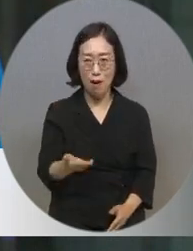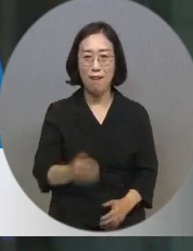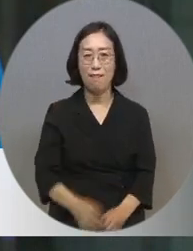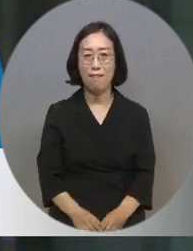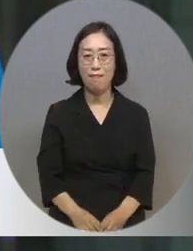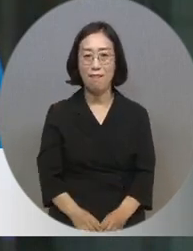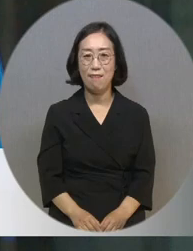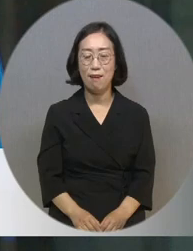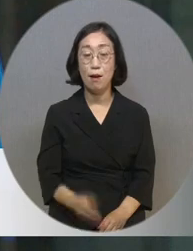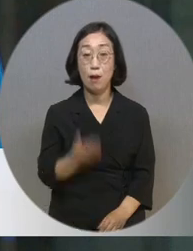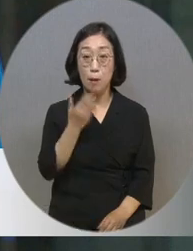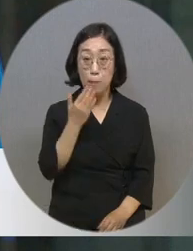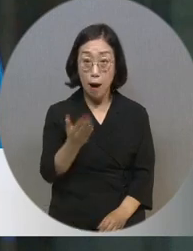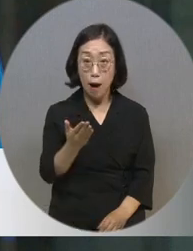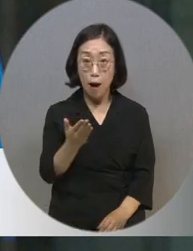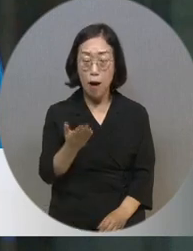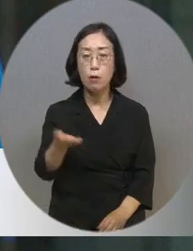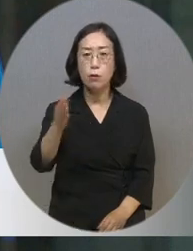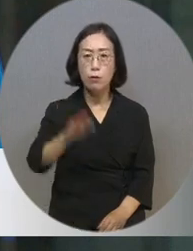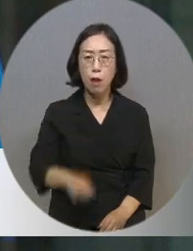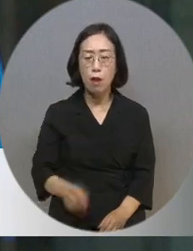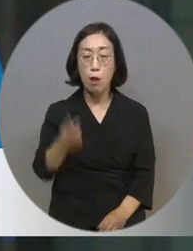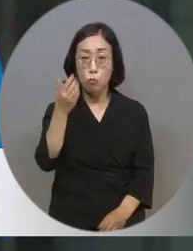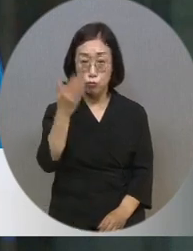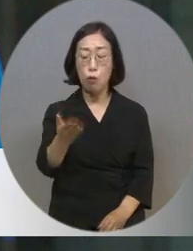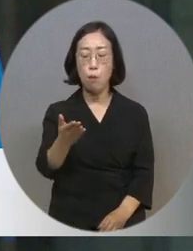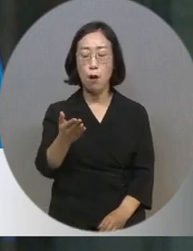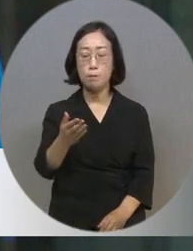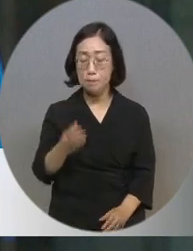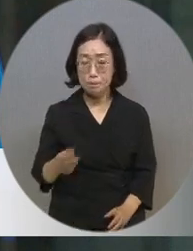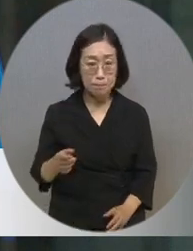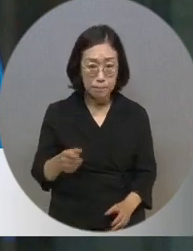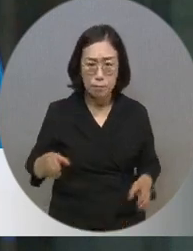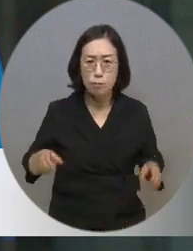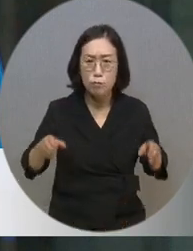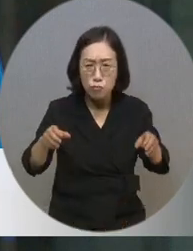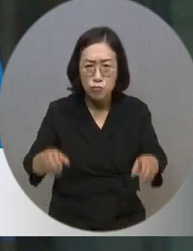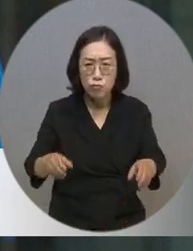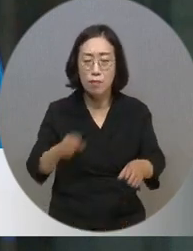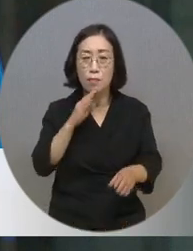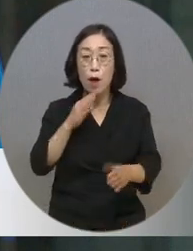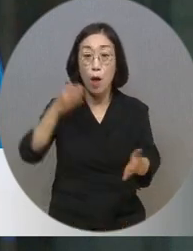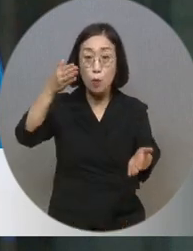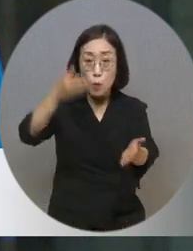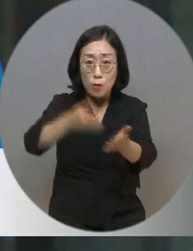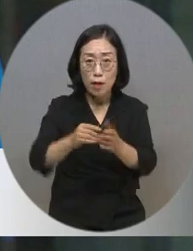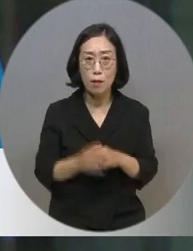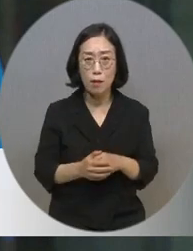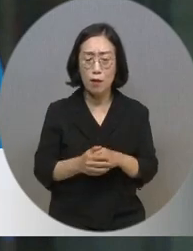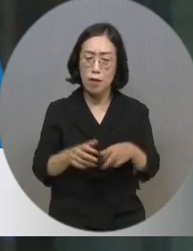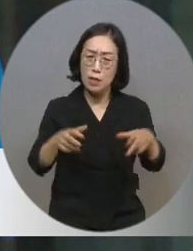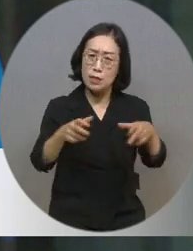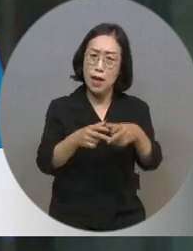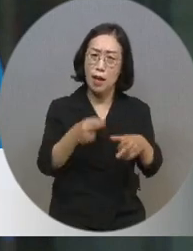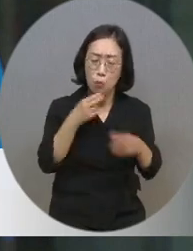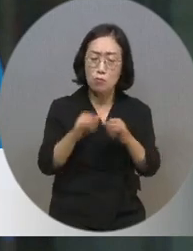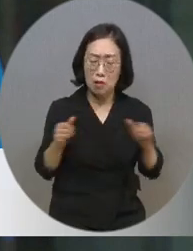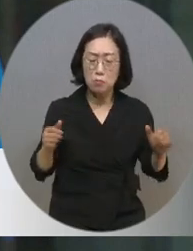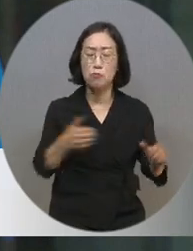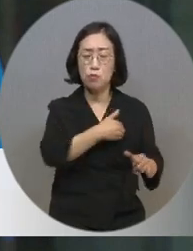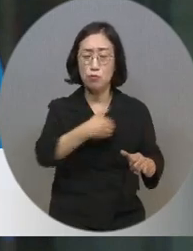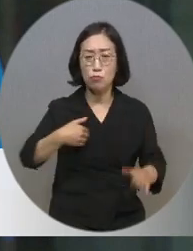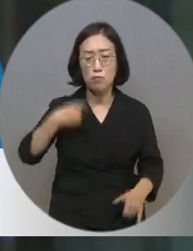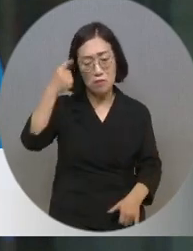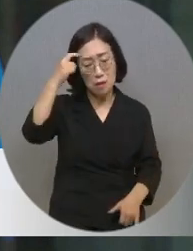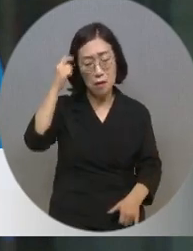이렇게 다니고 했는데 그렇게 물어보고 가도 막상 가면 비장애인 시선에서이 정도면 들어올 수